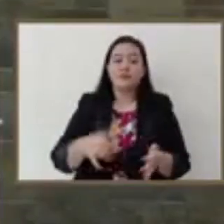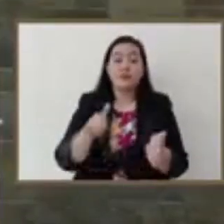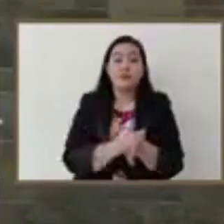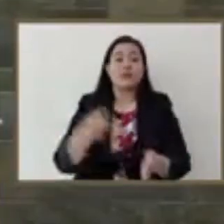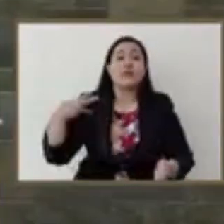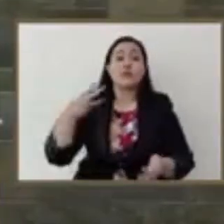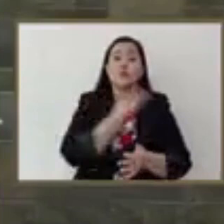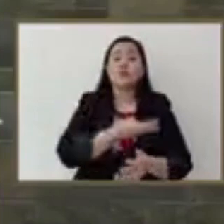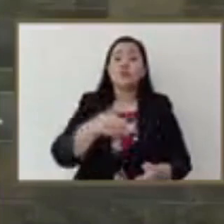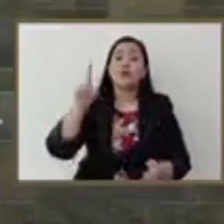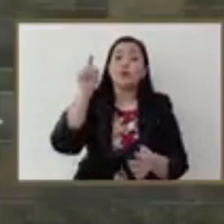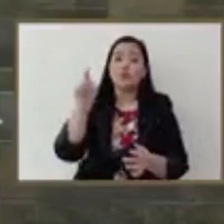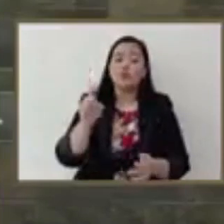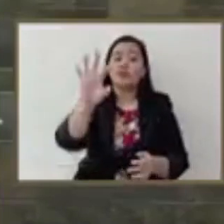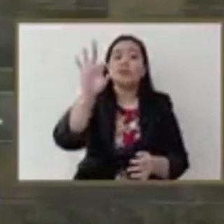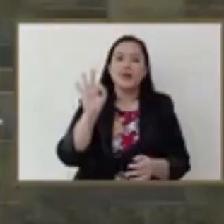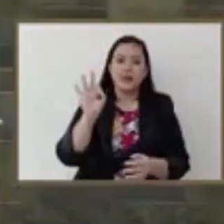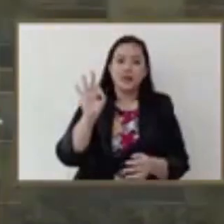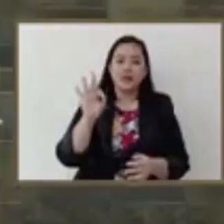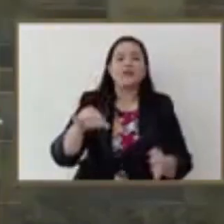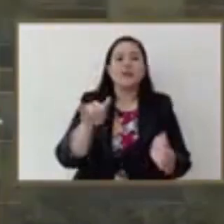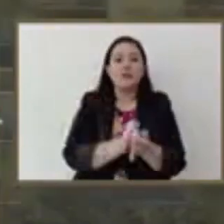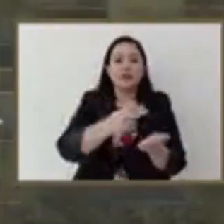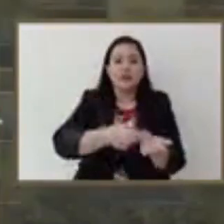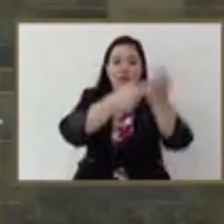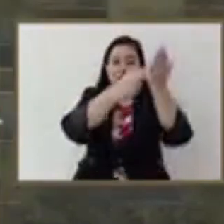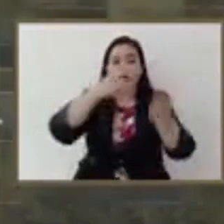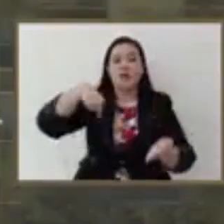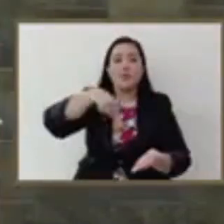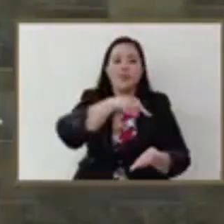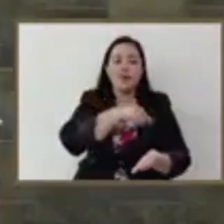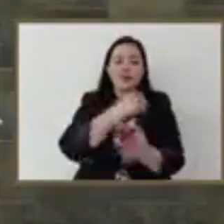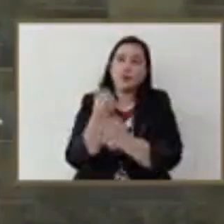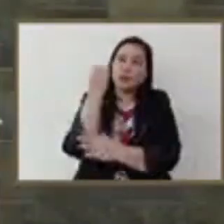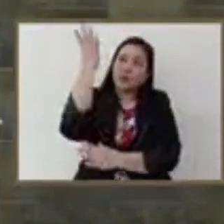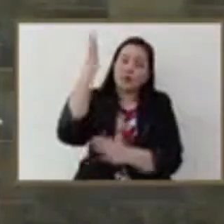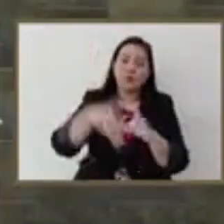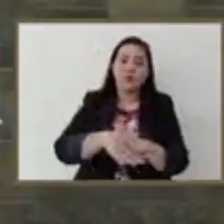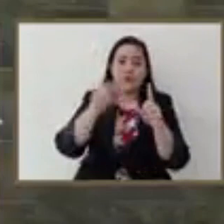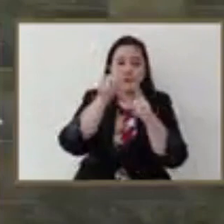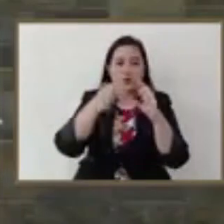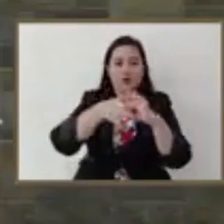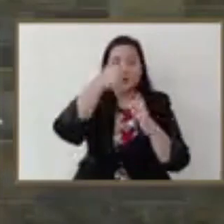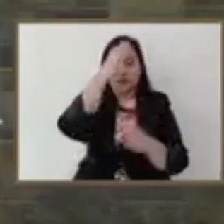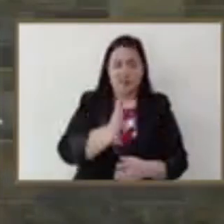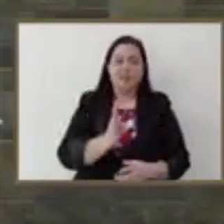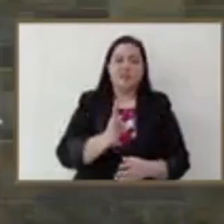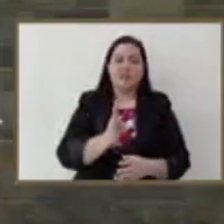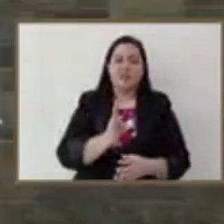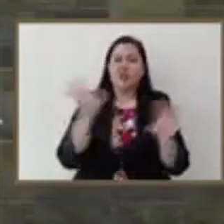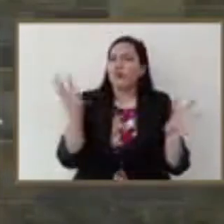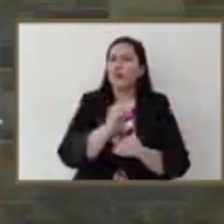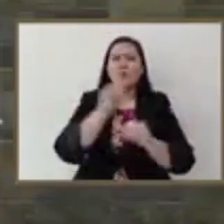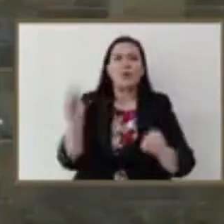masumpungan at na tayo ay pagyayamanin ng salita ng Diyos, walang iba dapat ang simbahan. If